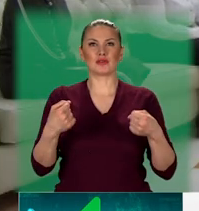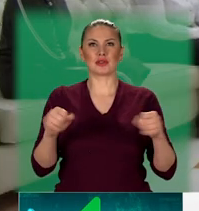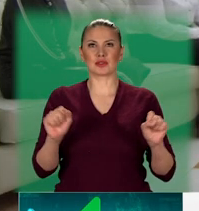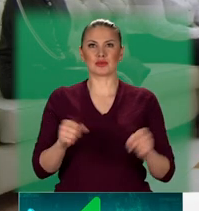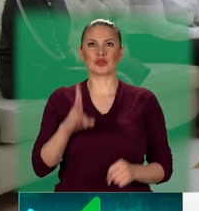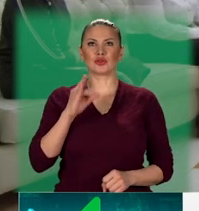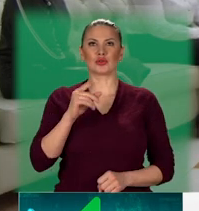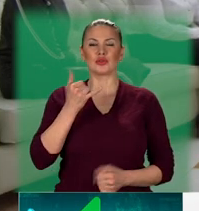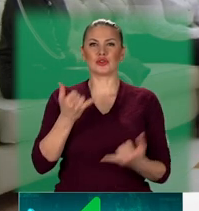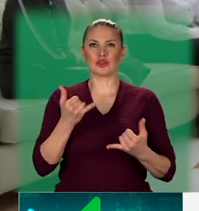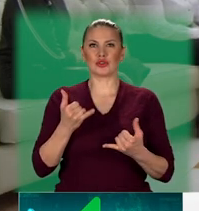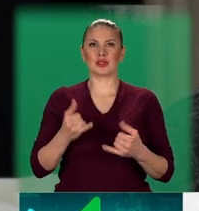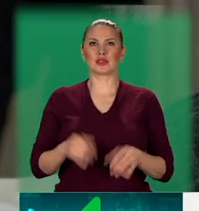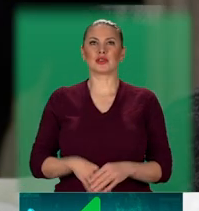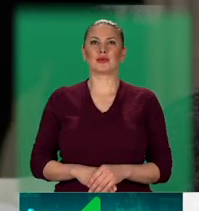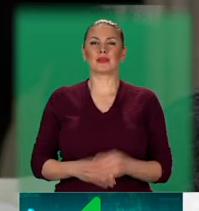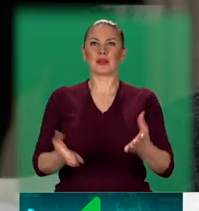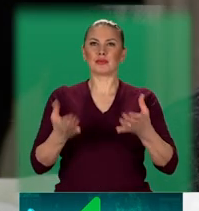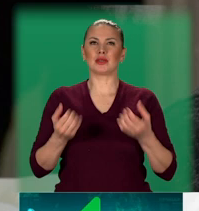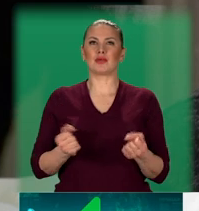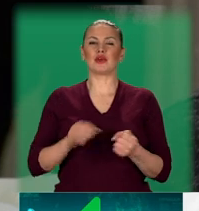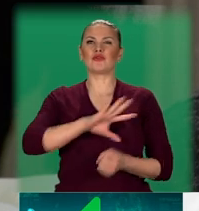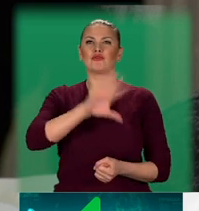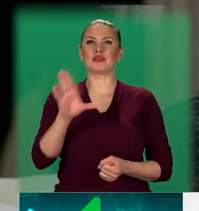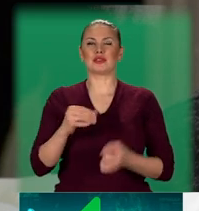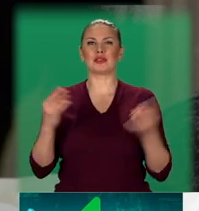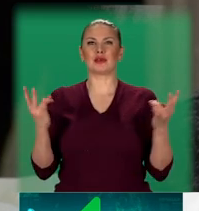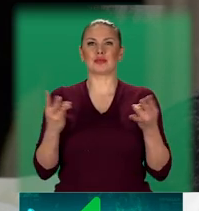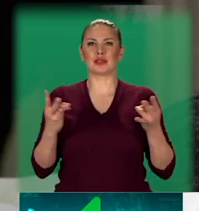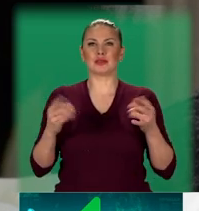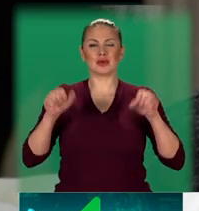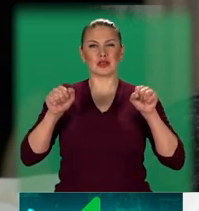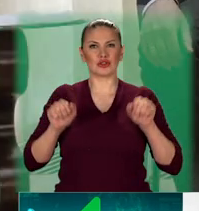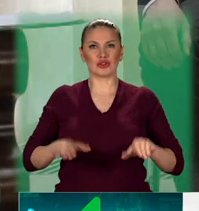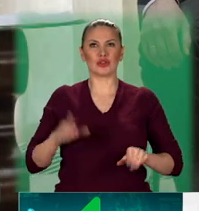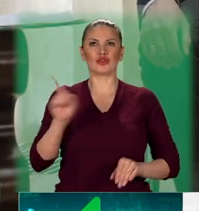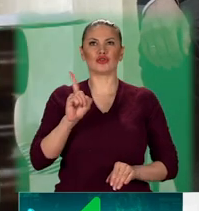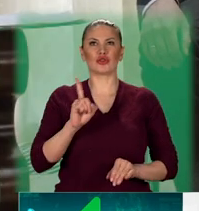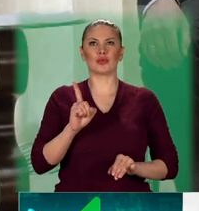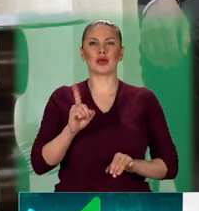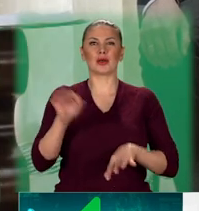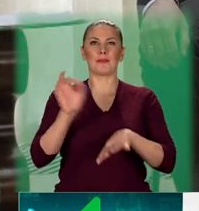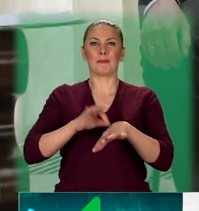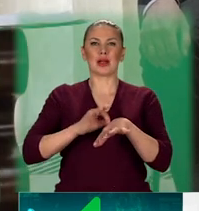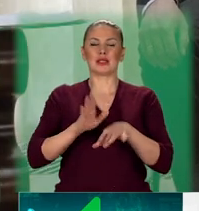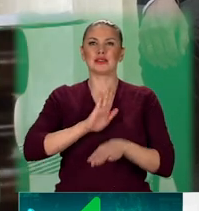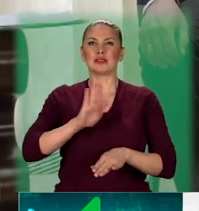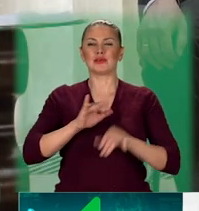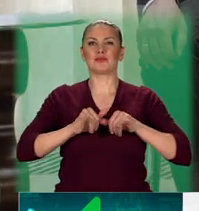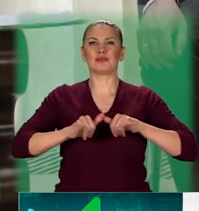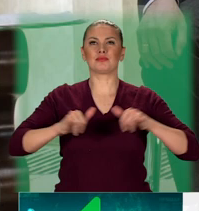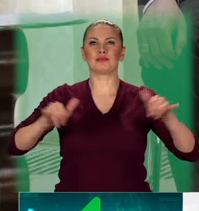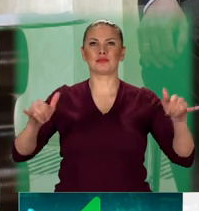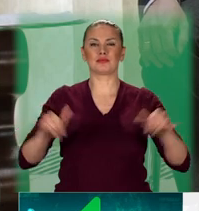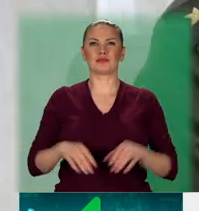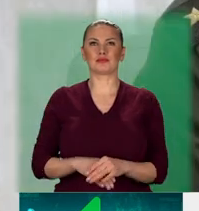целях безопасности все суда после каждого рейса обрабатываются. Порты также подвергаются стерилизации. Это поможет сдержать распространение опасной